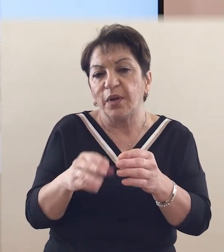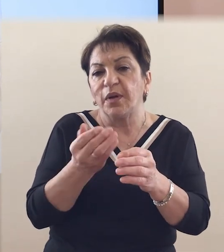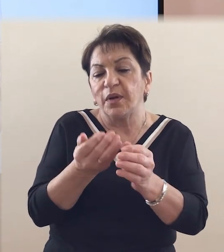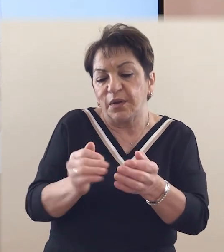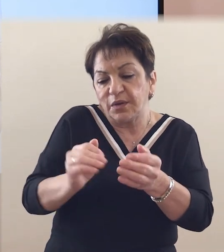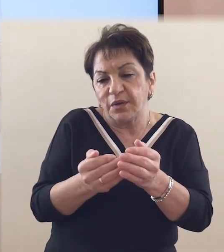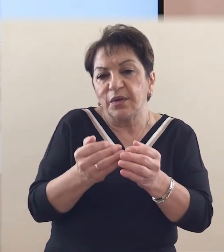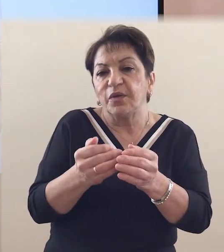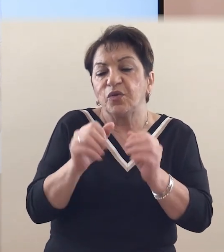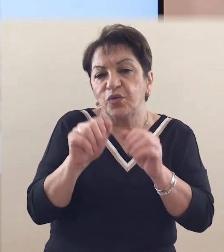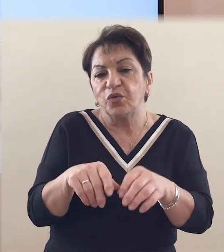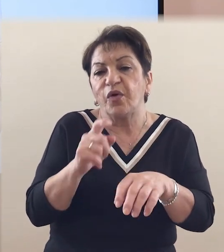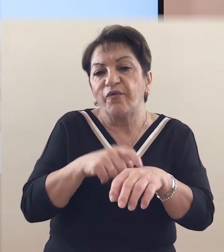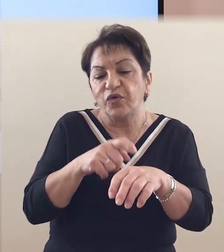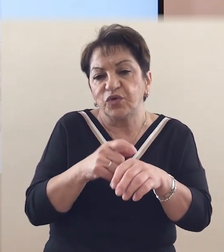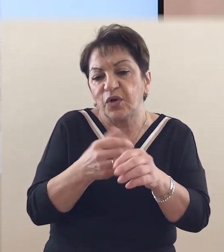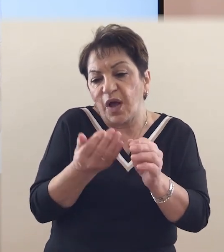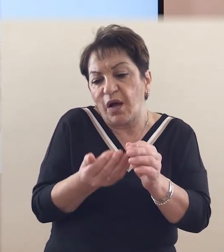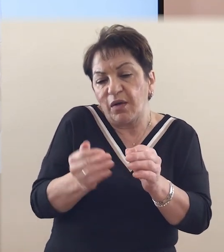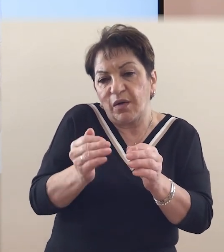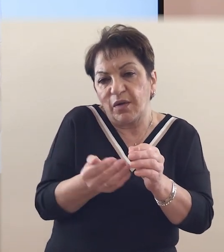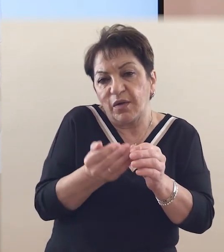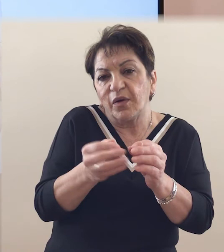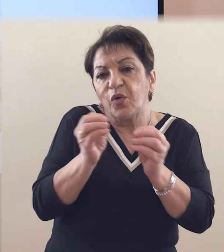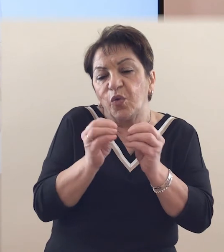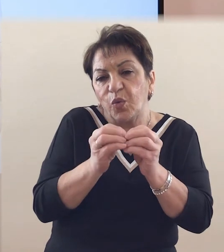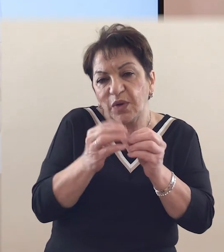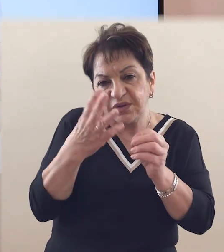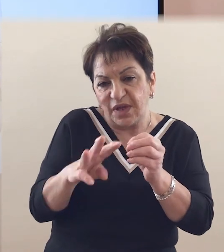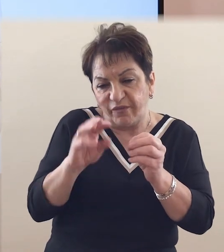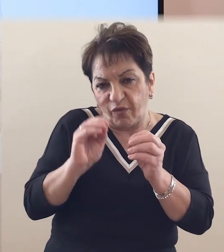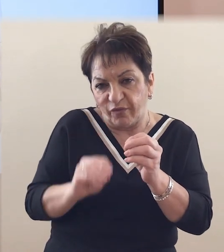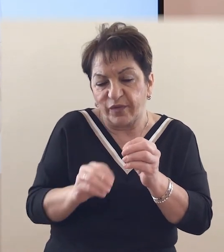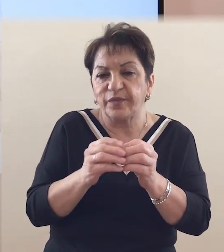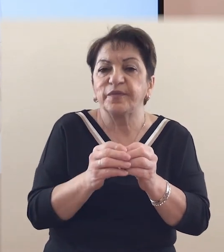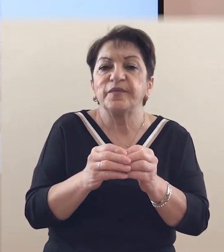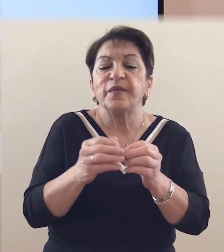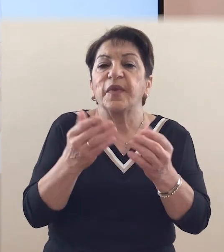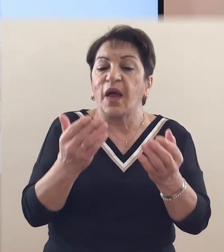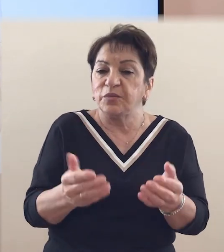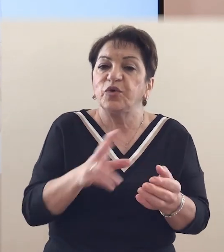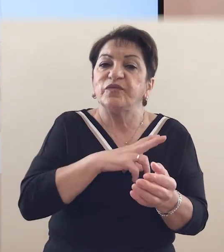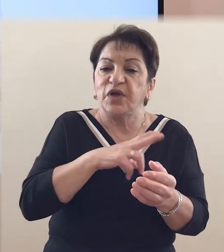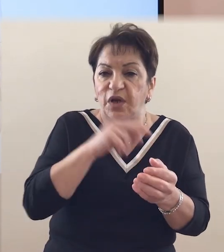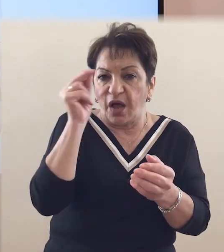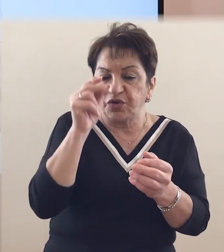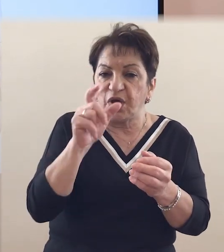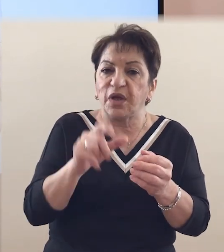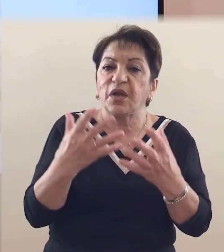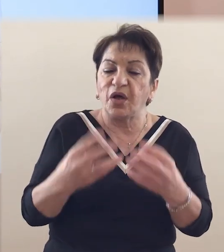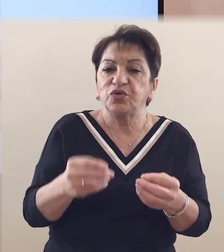ոսկրերին ֆիքսելու եւ անշարժանալու միևնույն դիրքում։ Այսպիսով սիրելի աշակերտներ, մենք